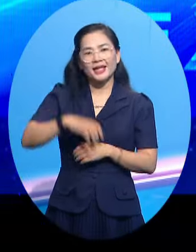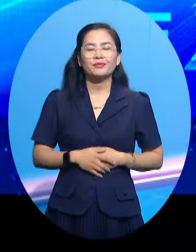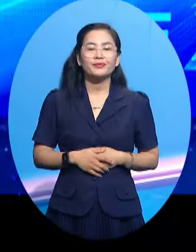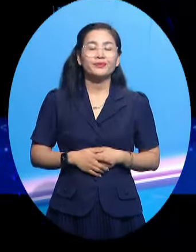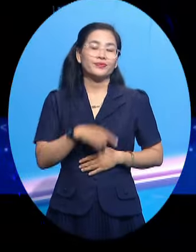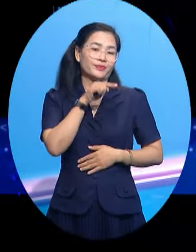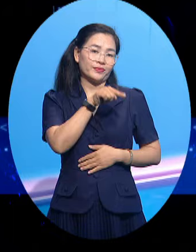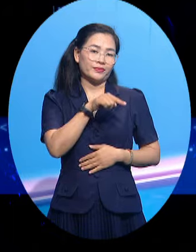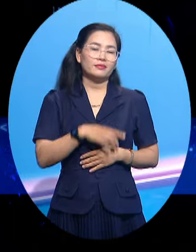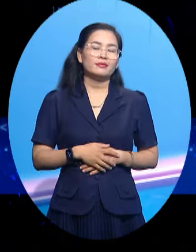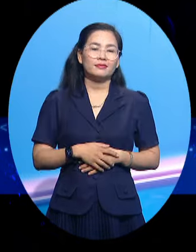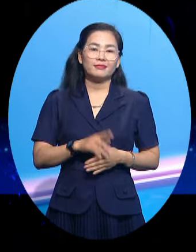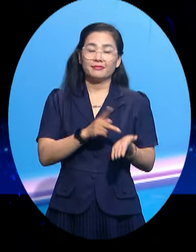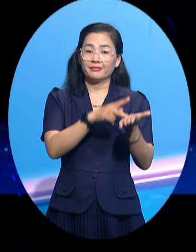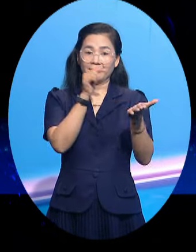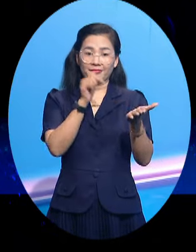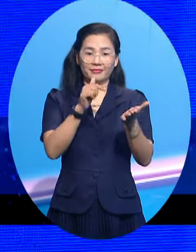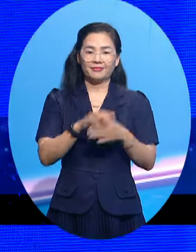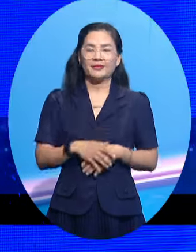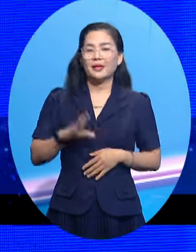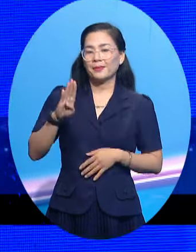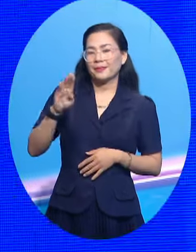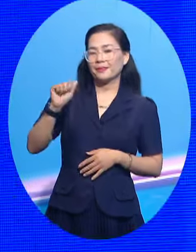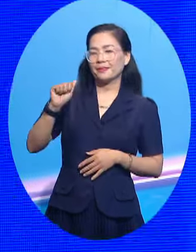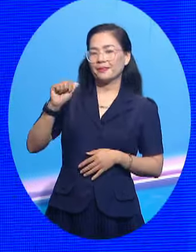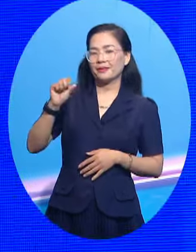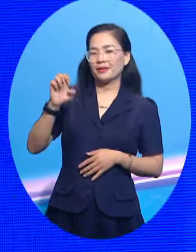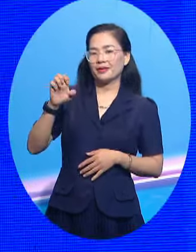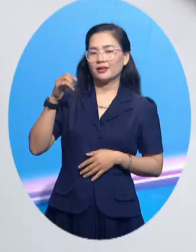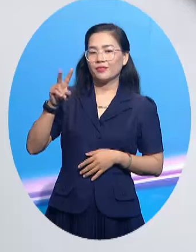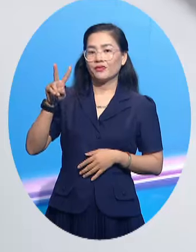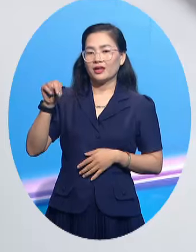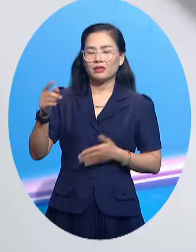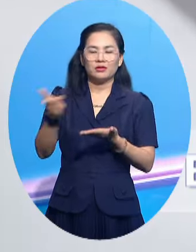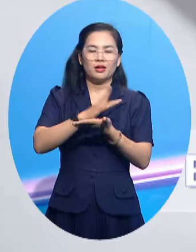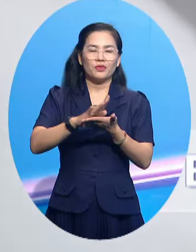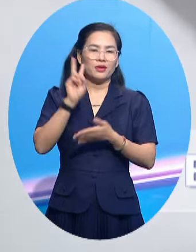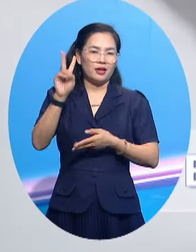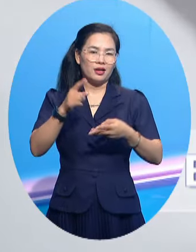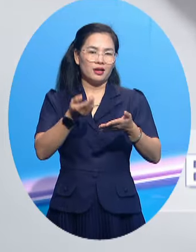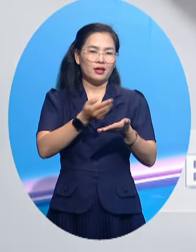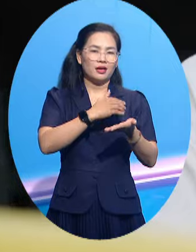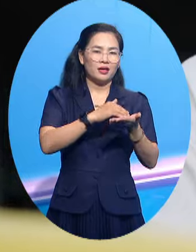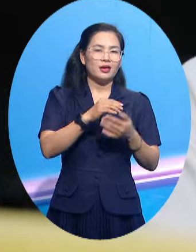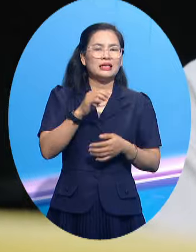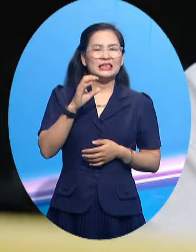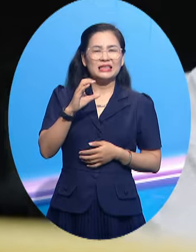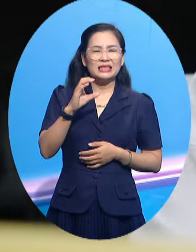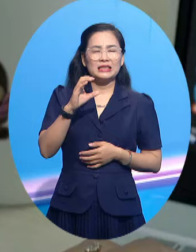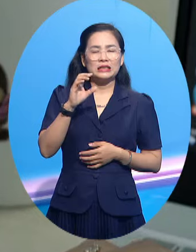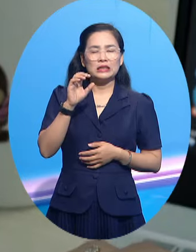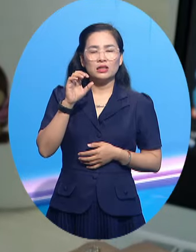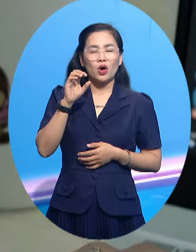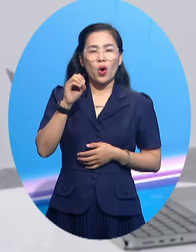Tại sự kiện SaaS Day, Base.vn đã cho ra mắt hai bộ giải pháp mới là Base CRM và